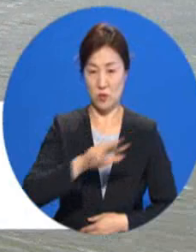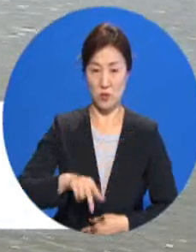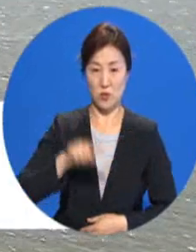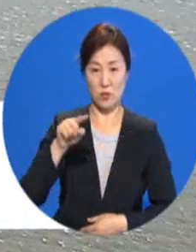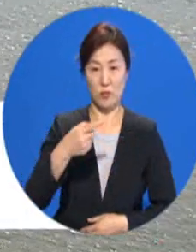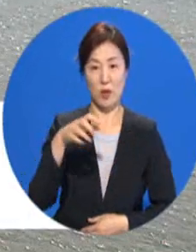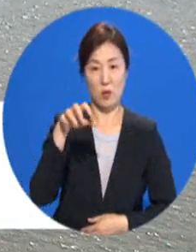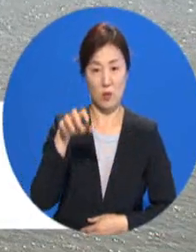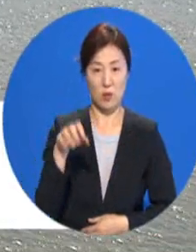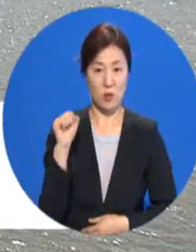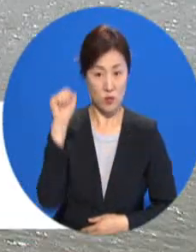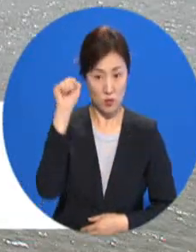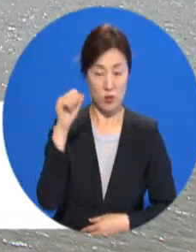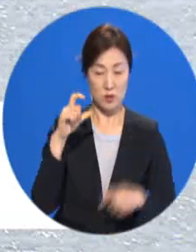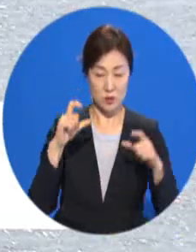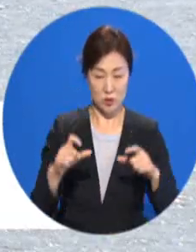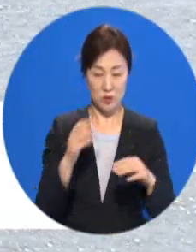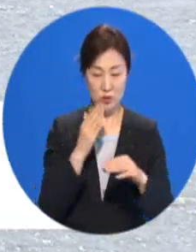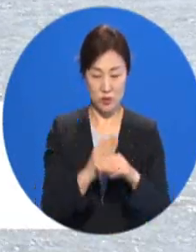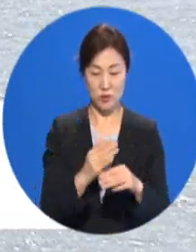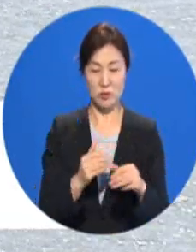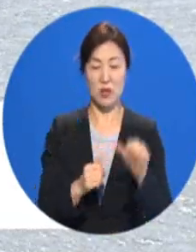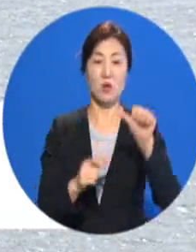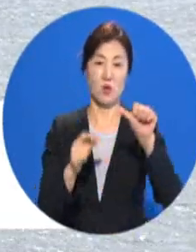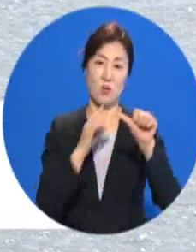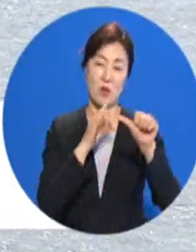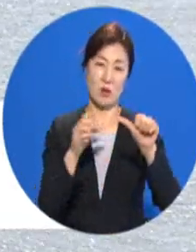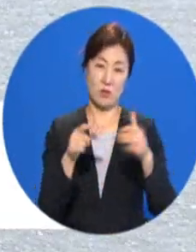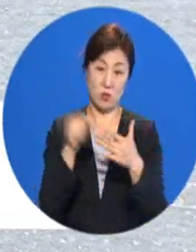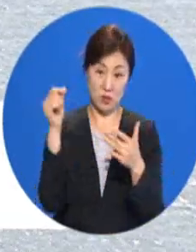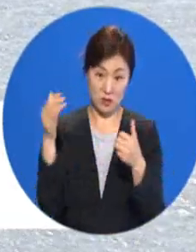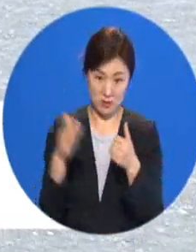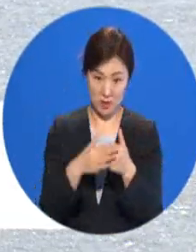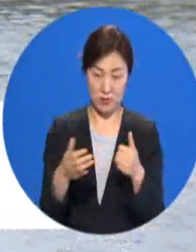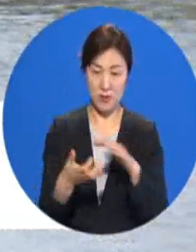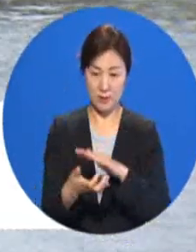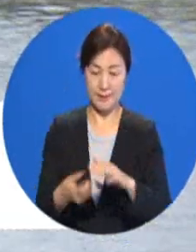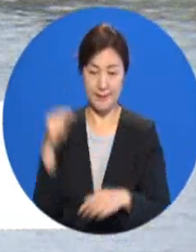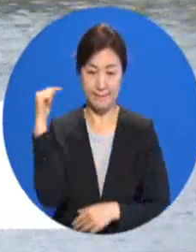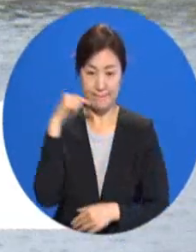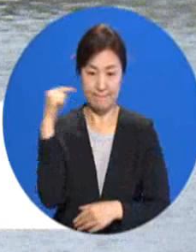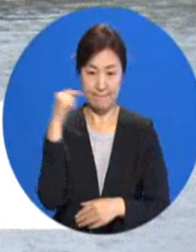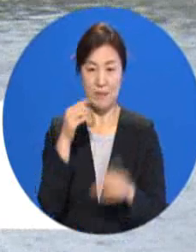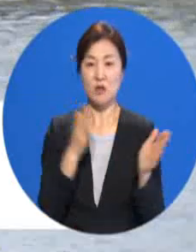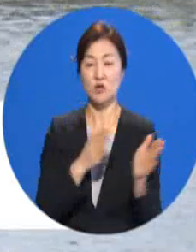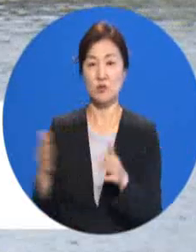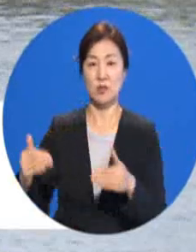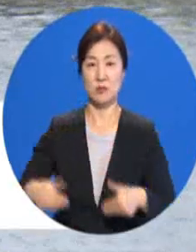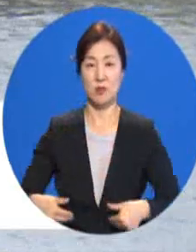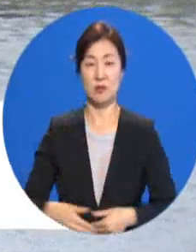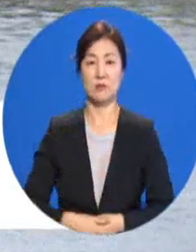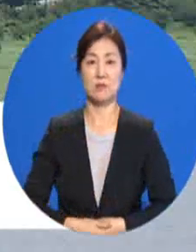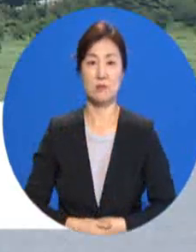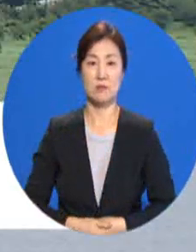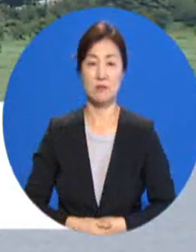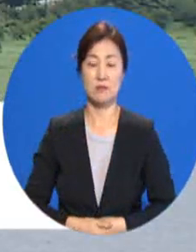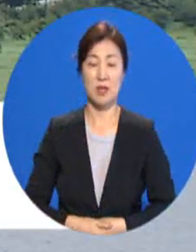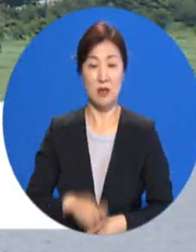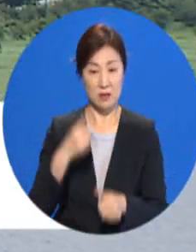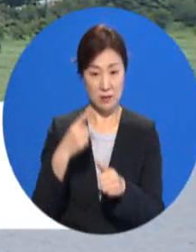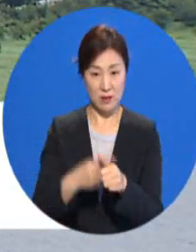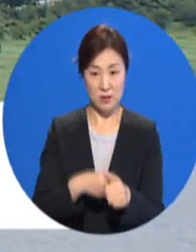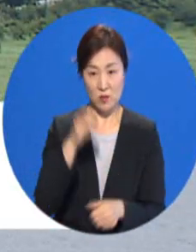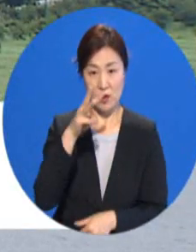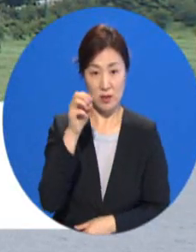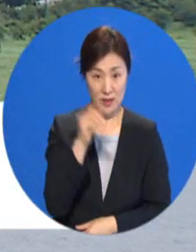가운데 5곳만 선정될 예정이어서 꼼꼼한 준비 절차가 요구되고 있습니다. 이에 맞춰 광양시는 인근 하동군과